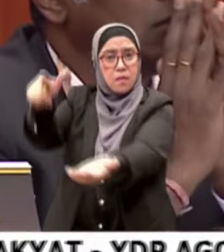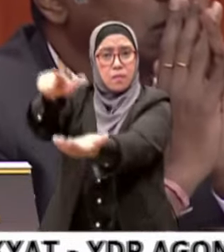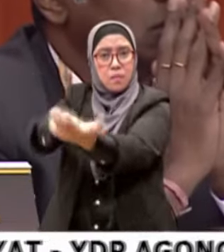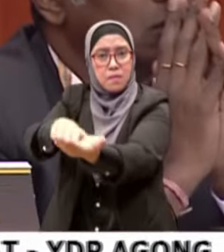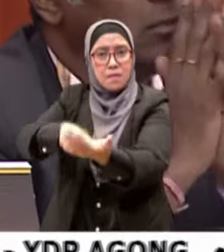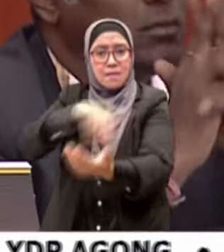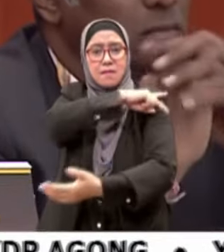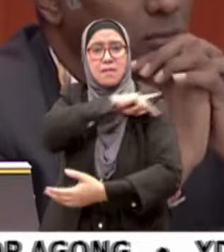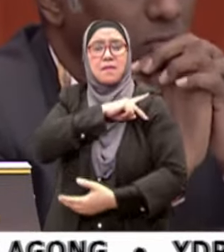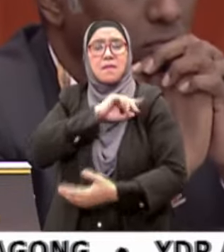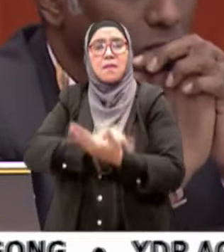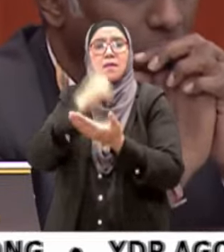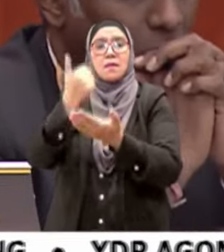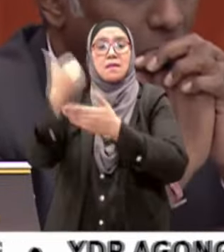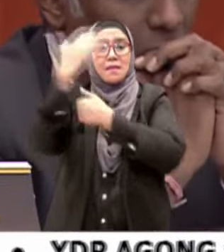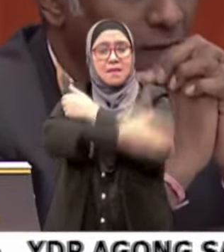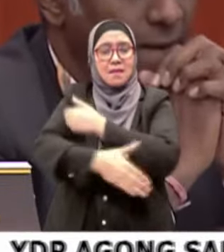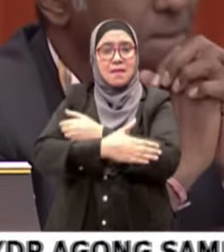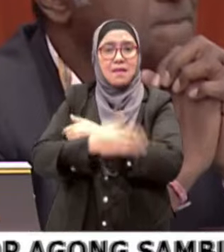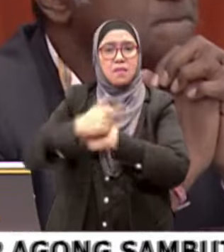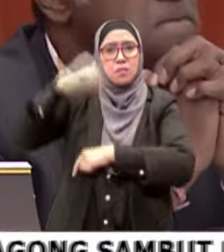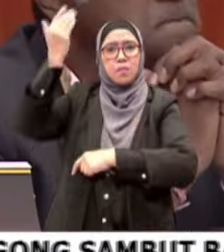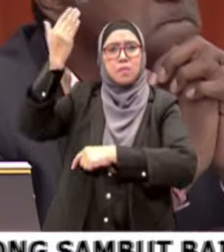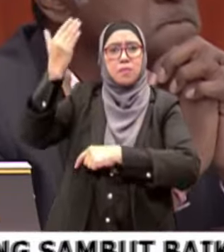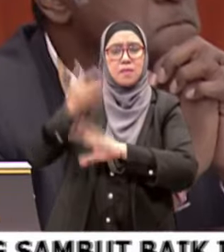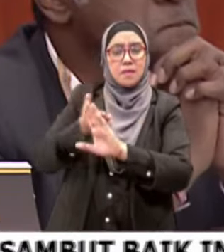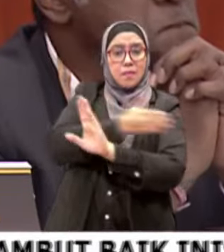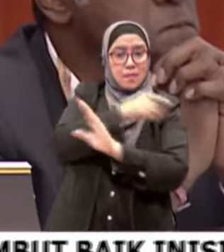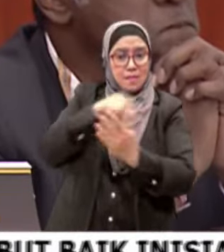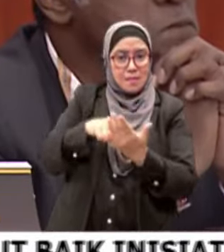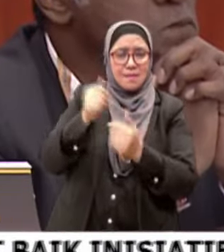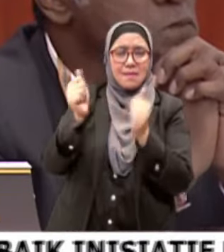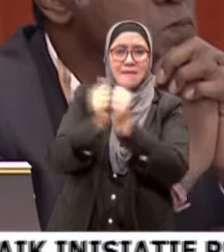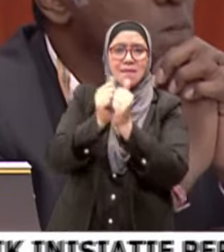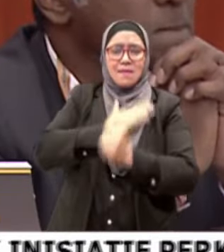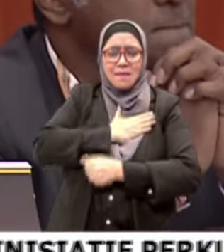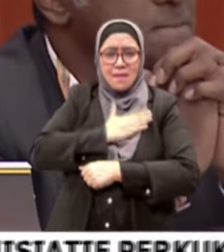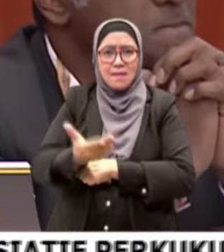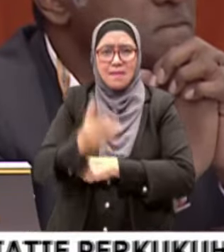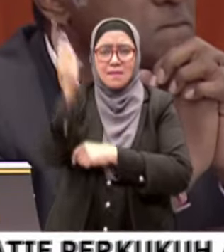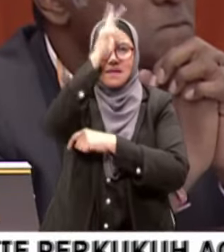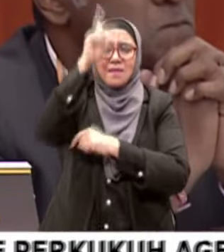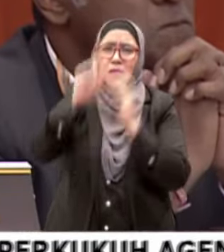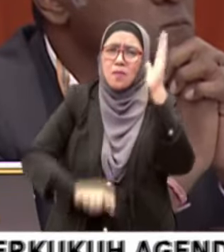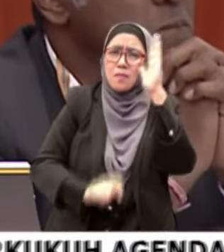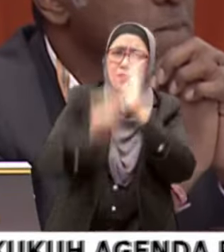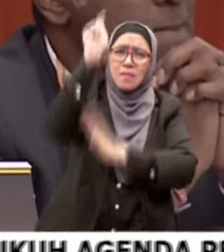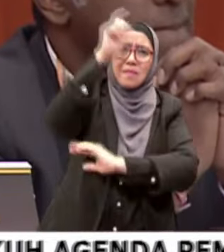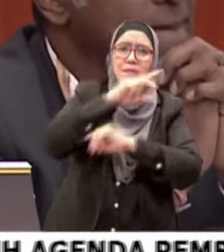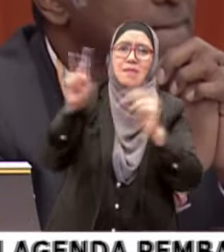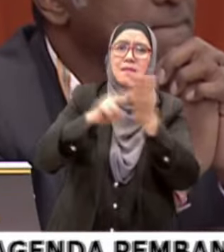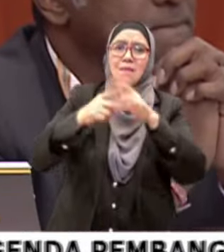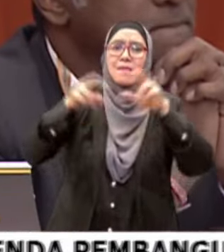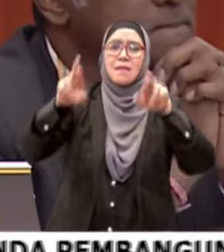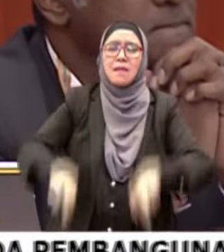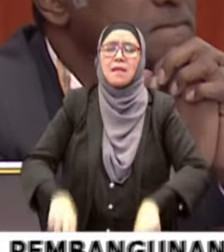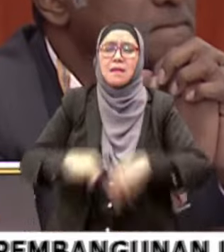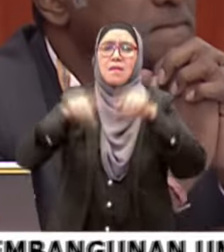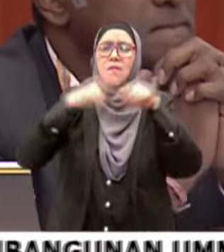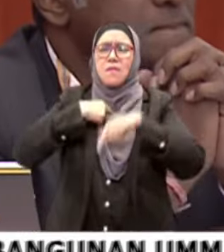ini dan dengan komitmen kerajaannya begitu tinggi rakyat akan dibebankan dengan cukai-jukai